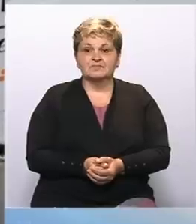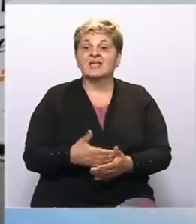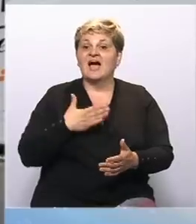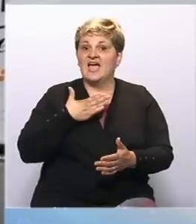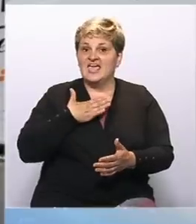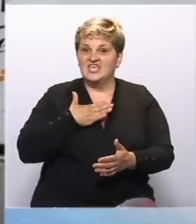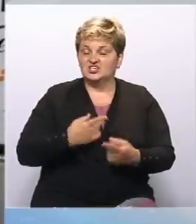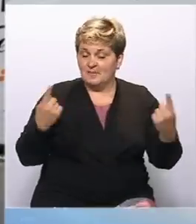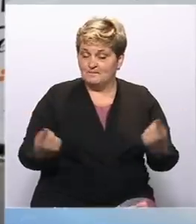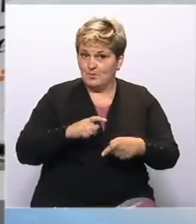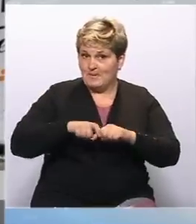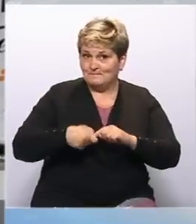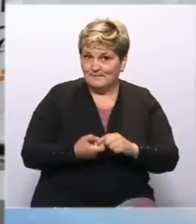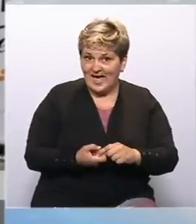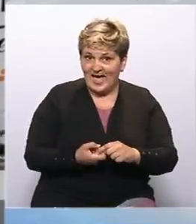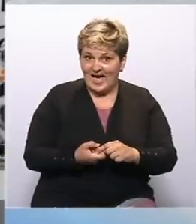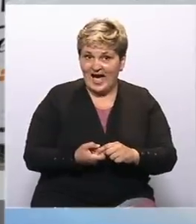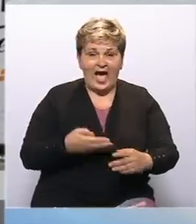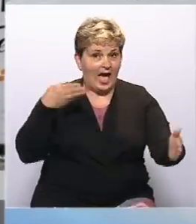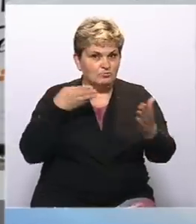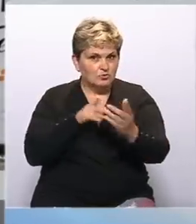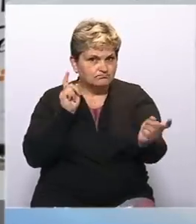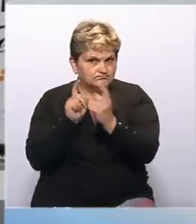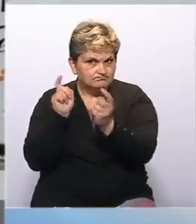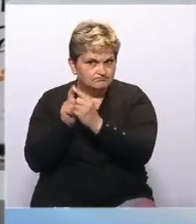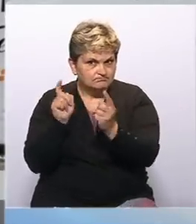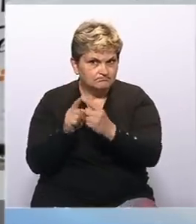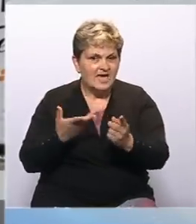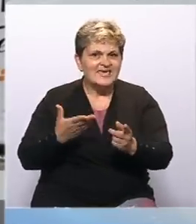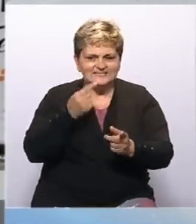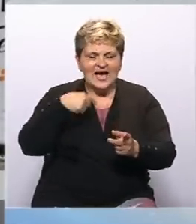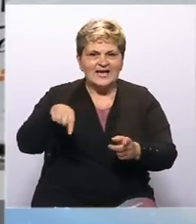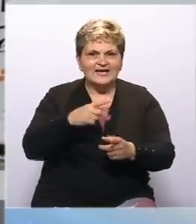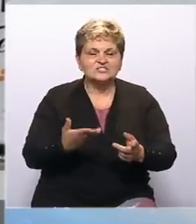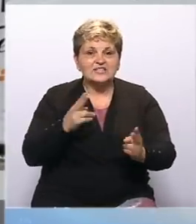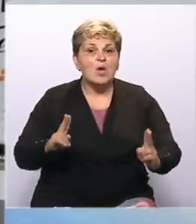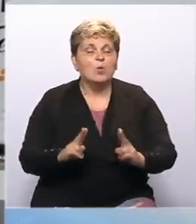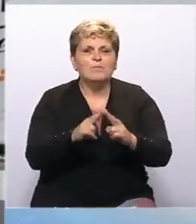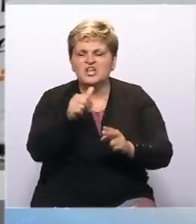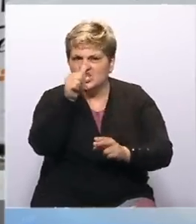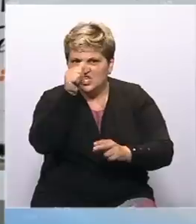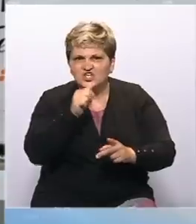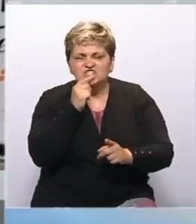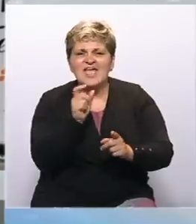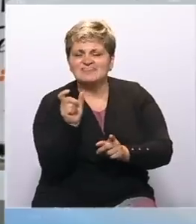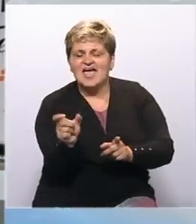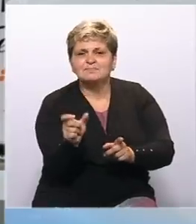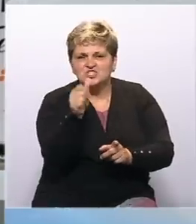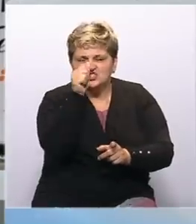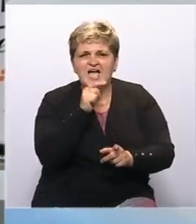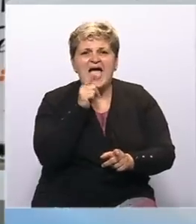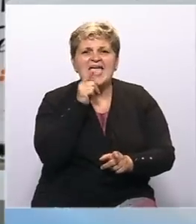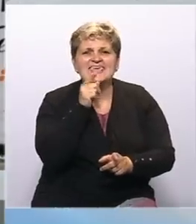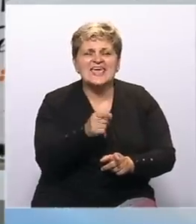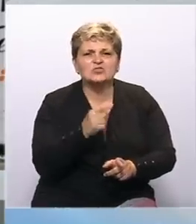Želimo i promotivnim materijalom, a i u direktnom kontaktu sa građanima i građankama da ih upoznamo sa terminom i pojavom šta